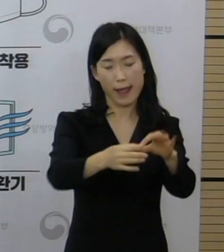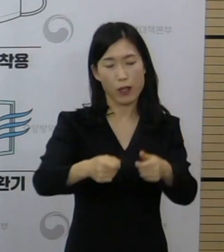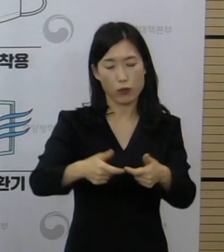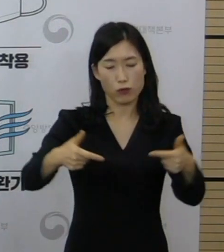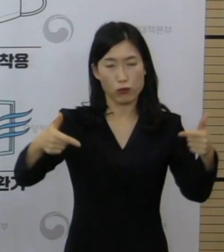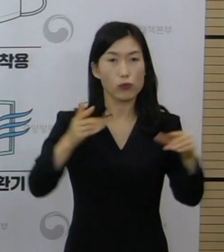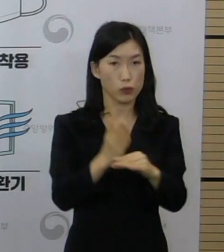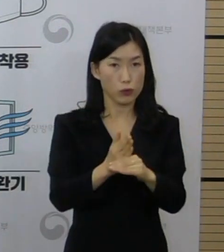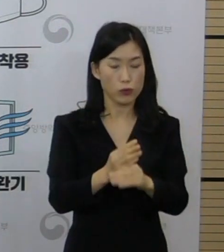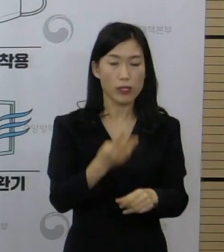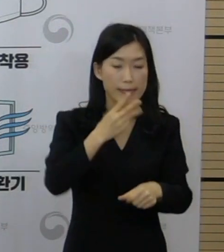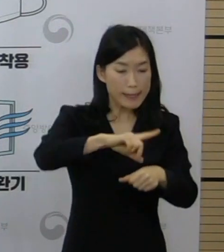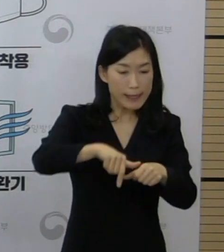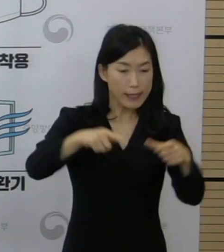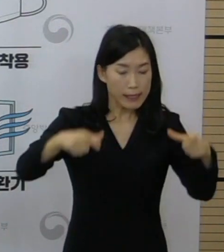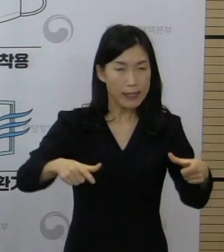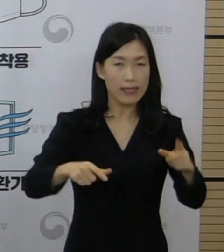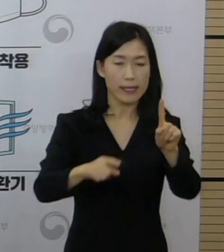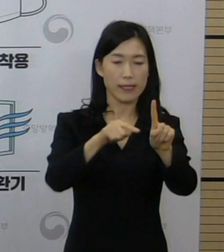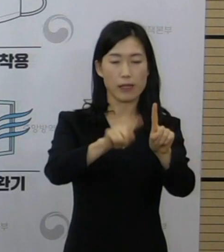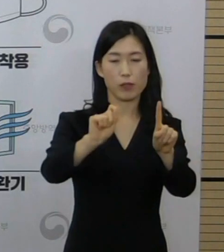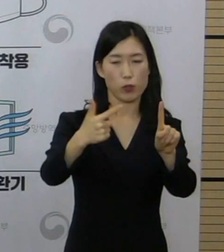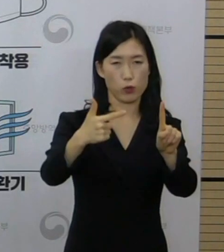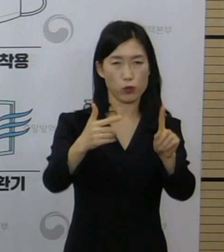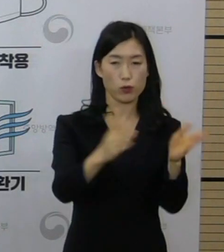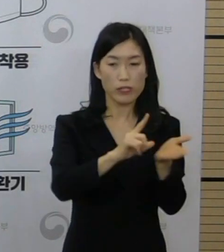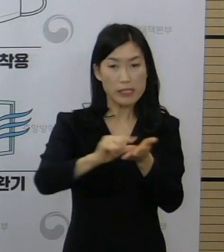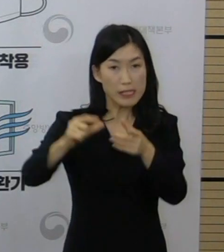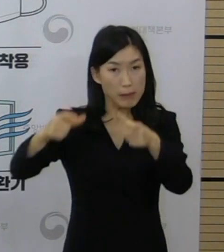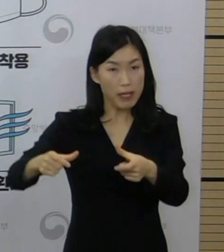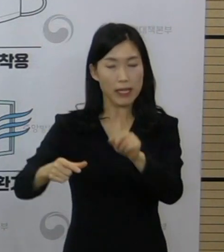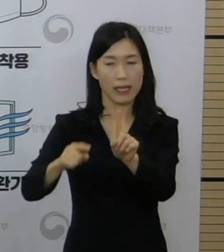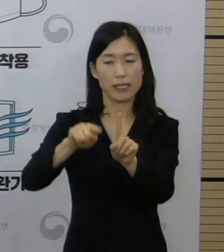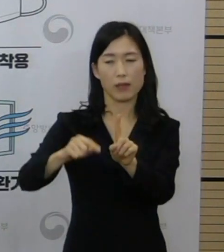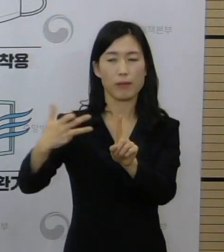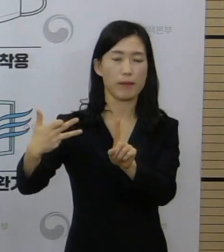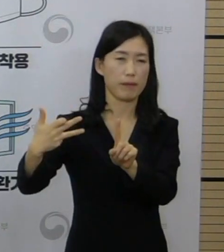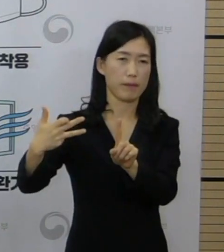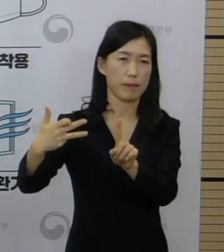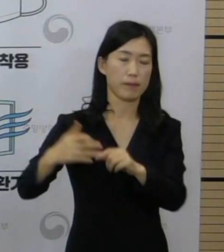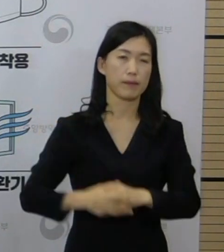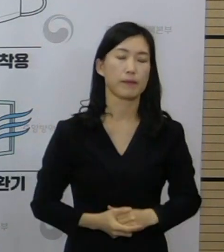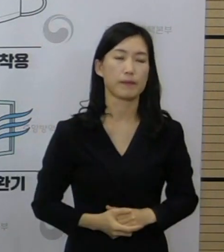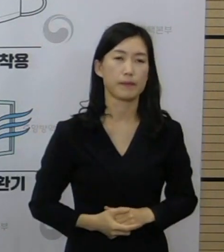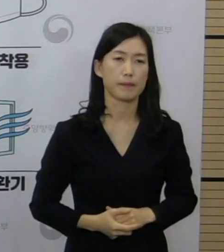있고, 수도권은 1.16, 비수도권은 1.18입니다.